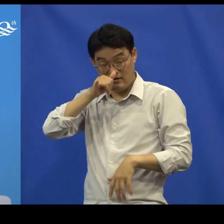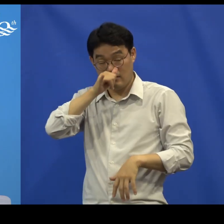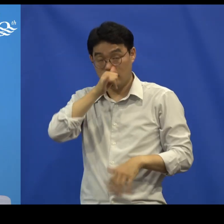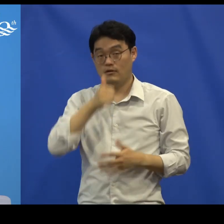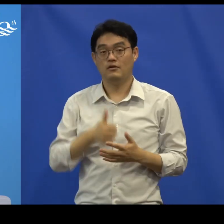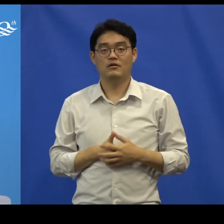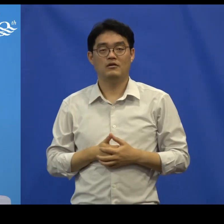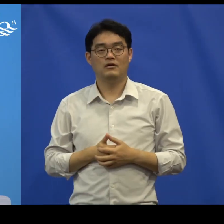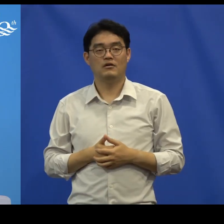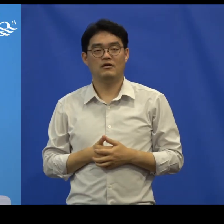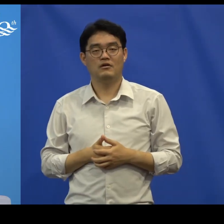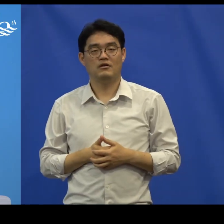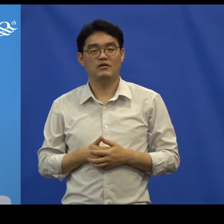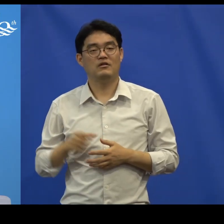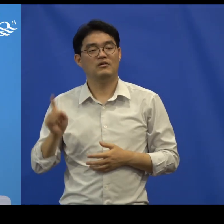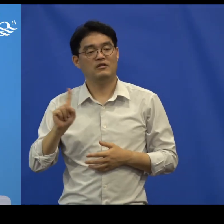있는데,